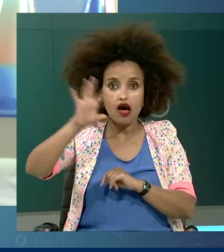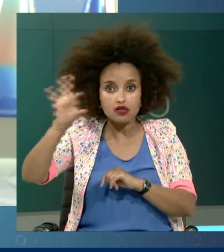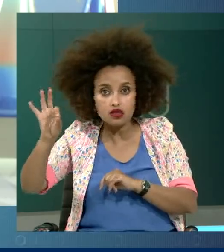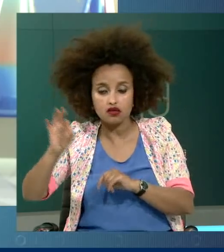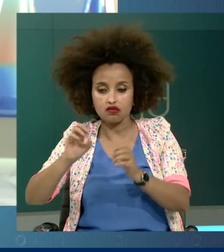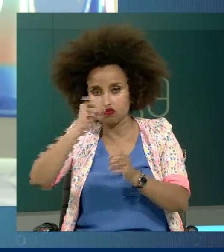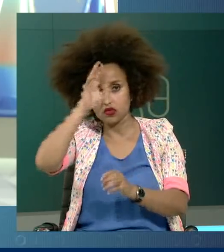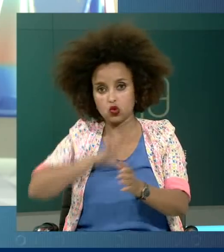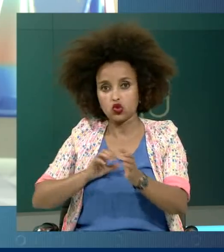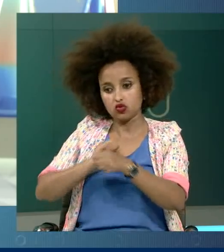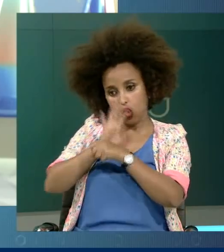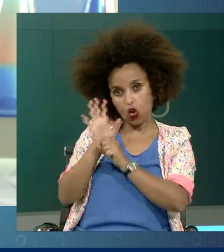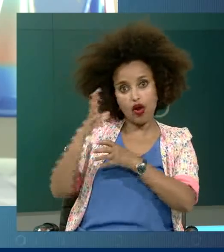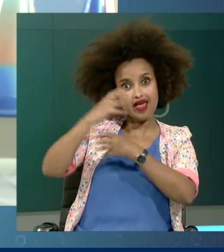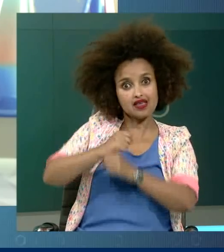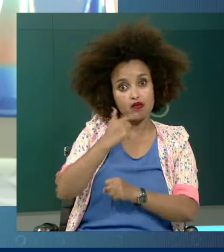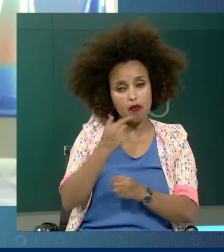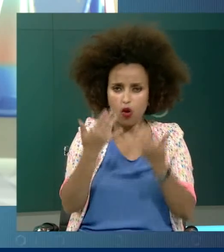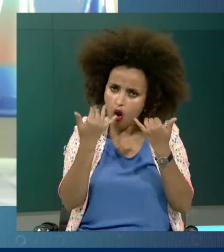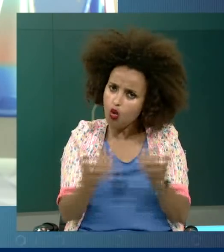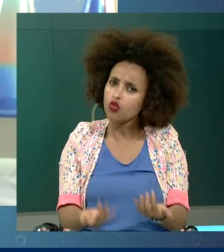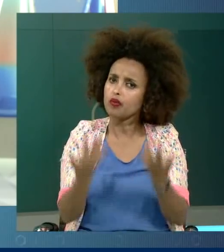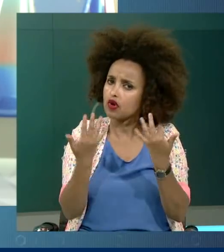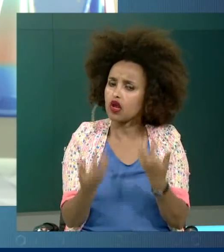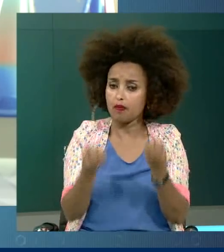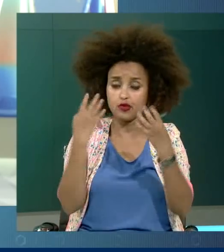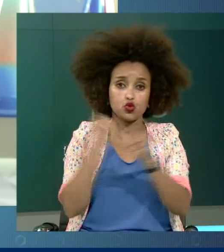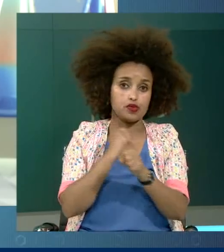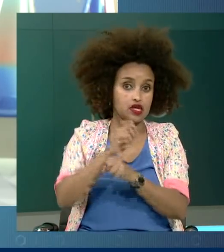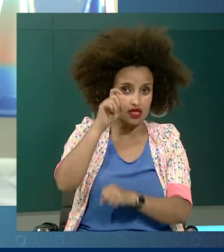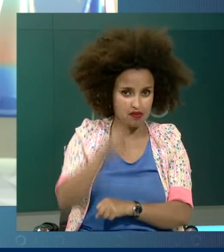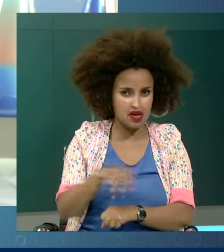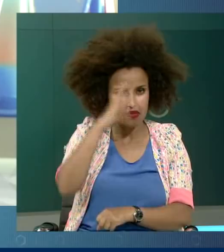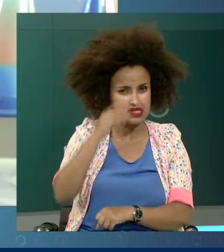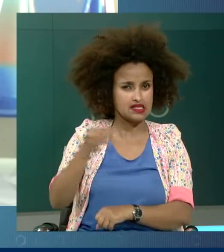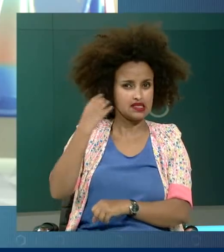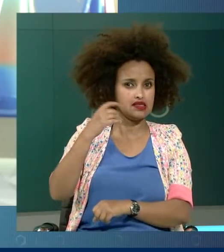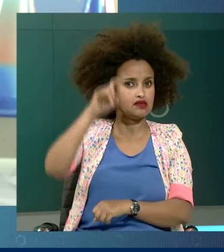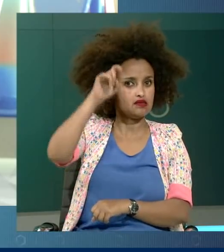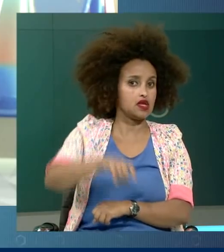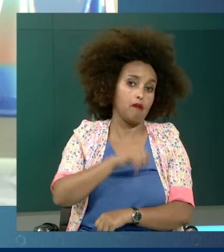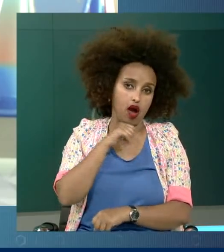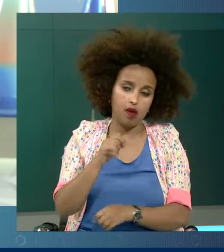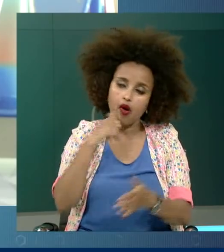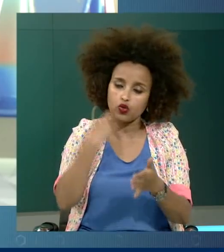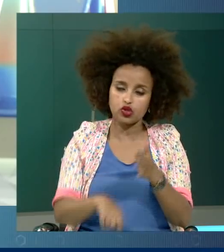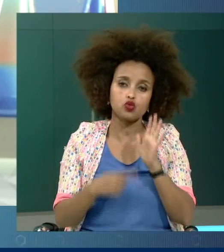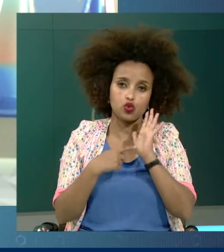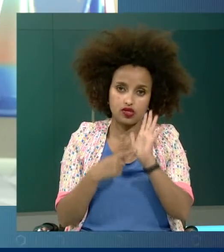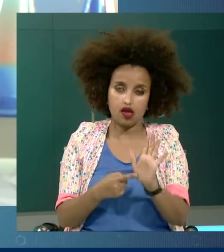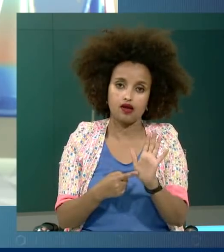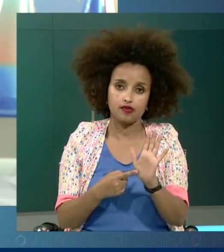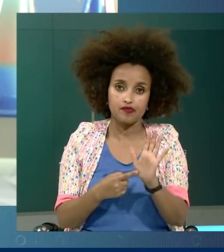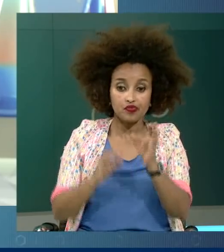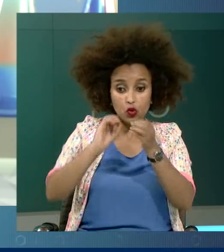ቫይረሱ እንዳለባቸው መጠቆሙ አሁን ብዙ ስራዎች መስራት እንደሚገባን ቸልተኝነቱ መብቃት እንዳለበት ውጤቶቹ ያሳዩማሉ ማለት